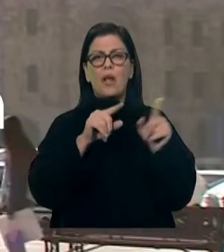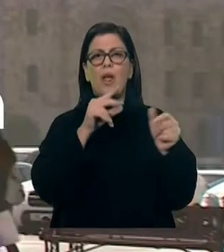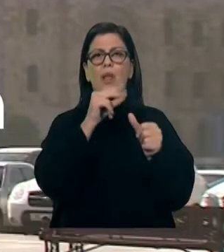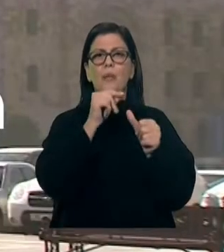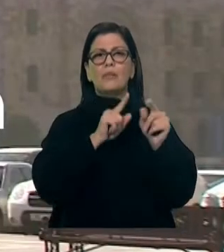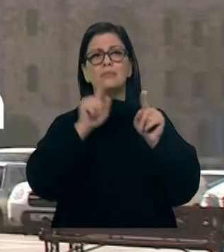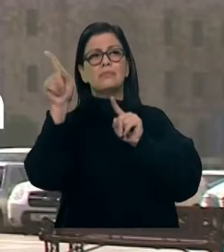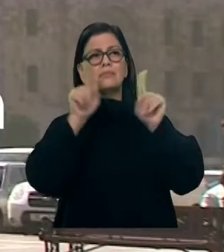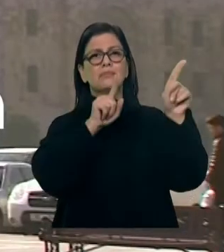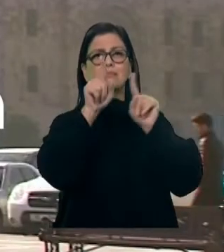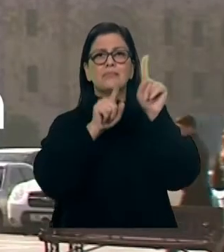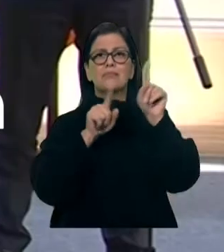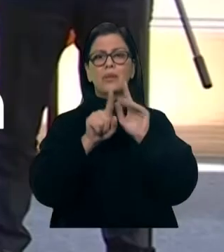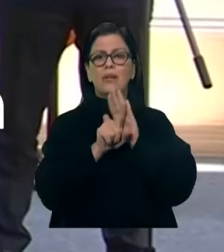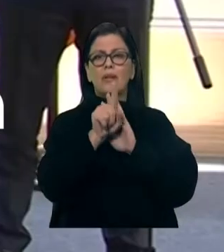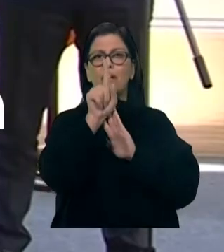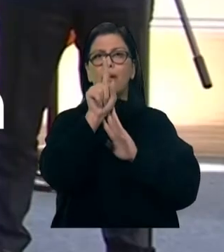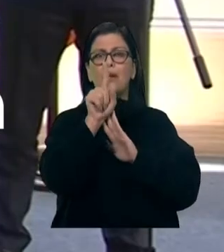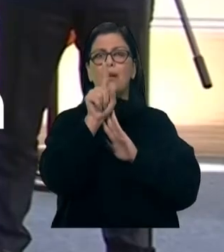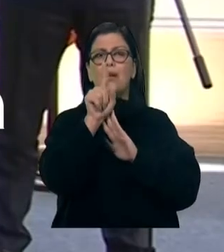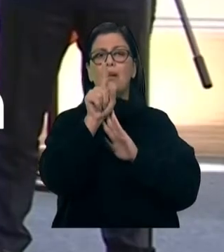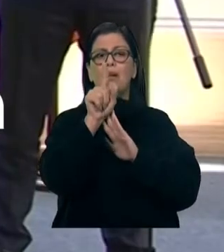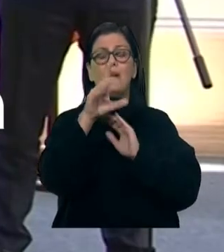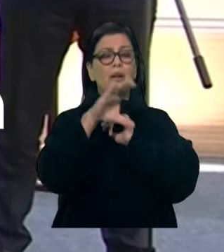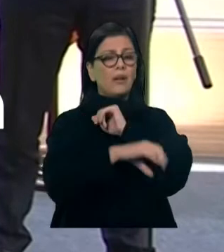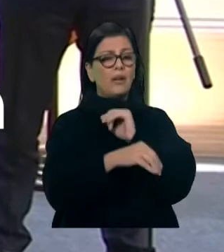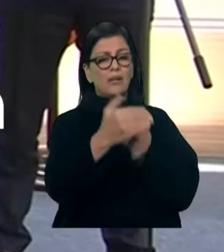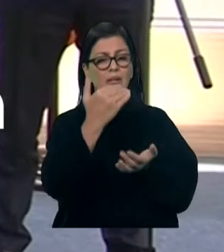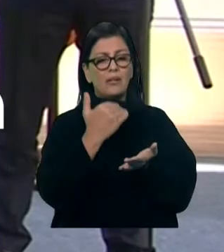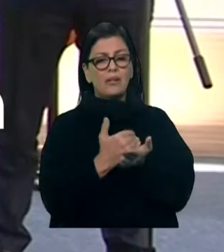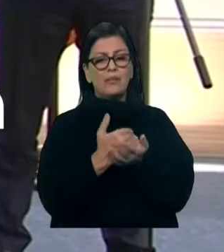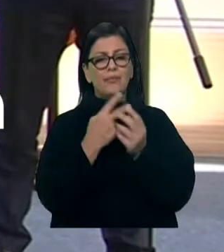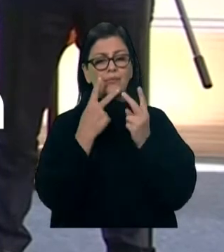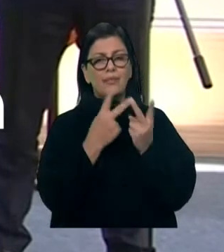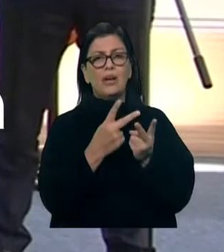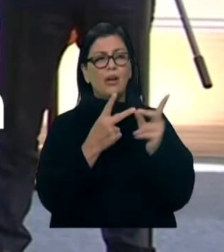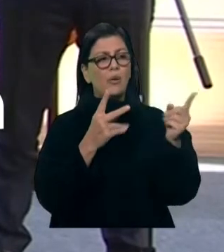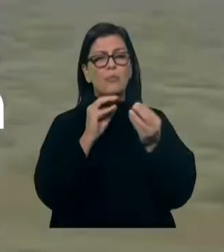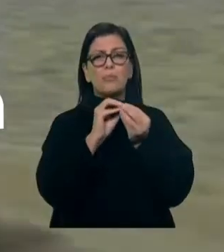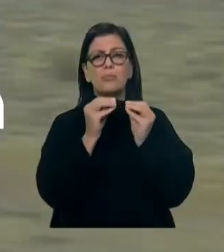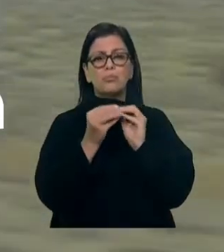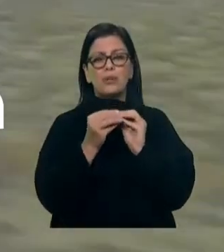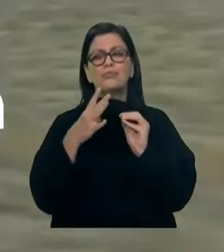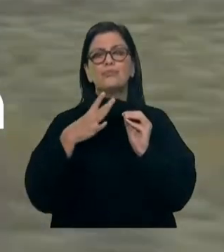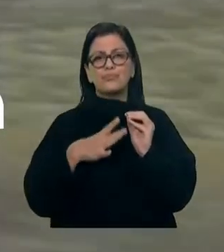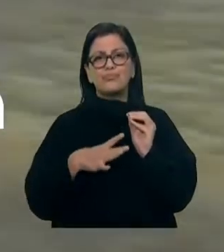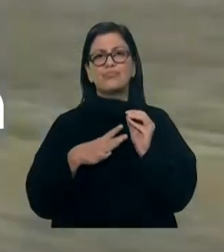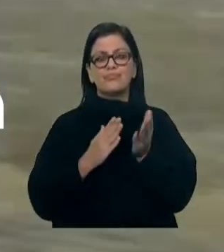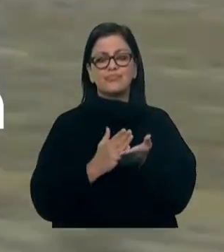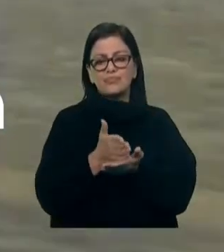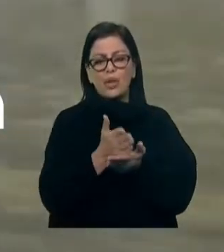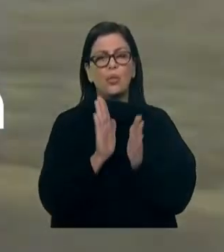da xarici qüvvələri müdaxilə etməyə təhrik etdi. Son nəticə isə İrəvanın problemlərin həlli üçün razılıq verməsi oldu. Əslində